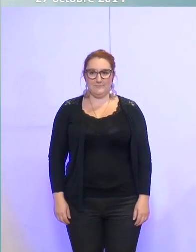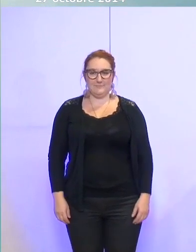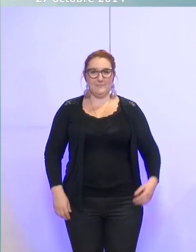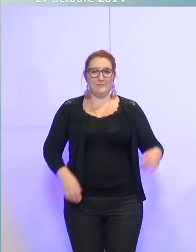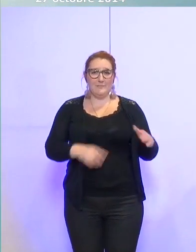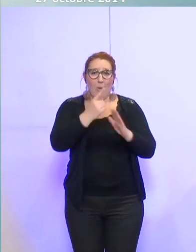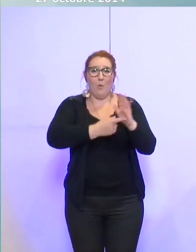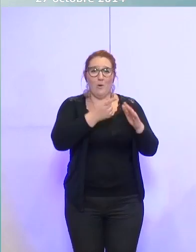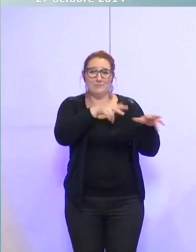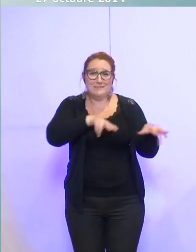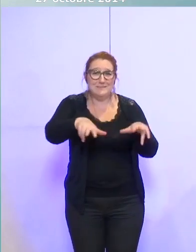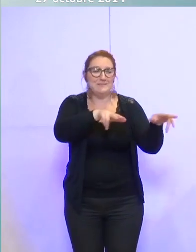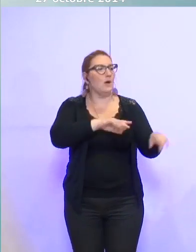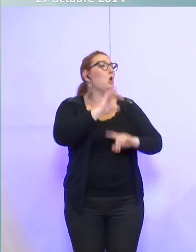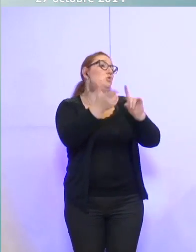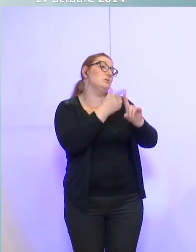Parce qu'on aime beaucoup.